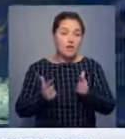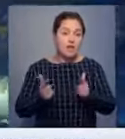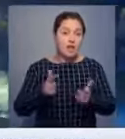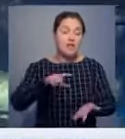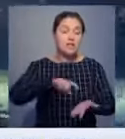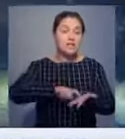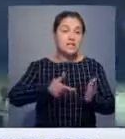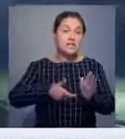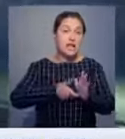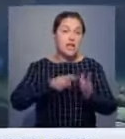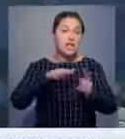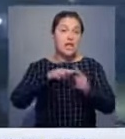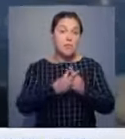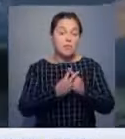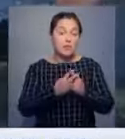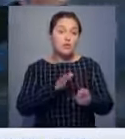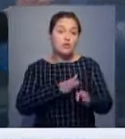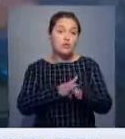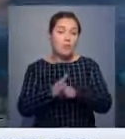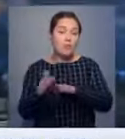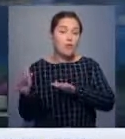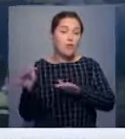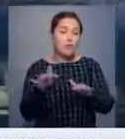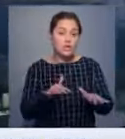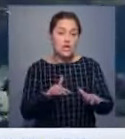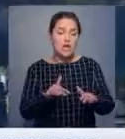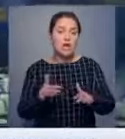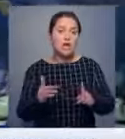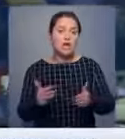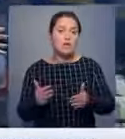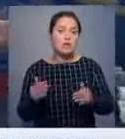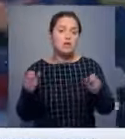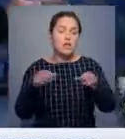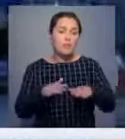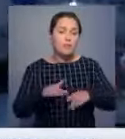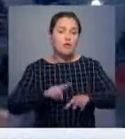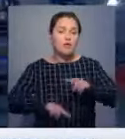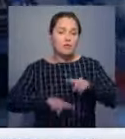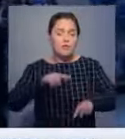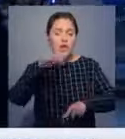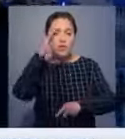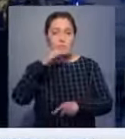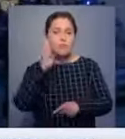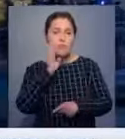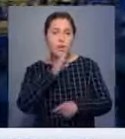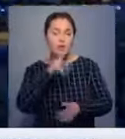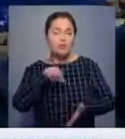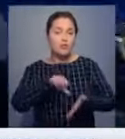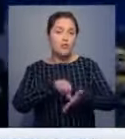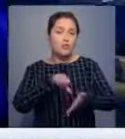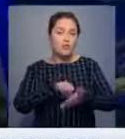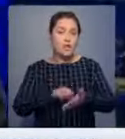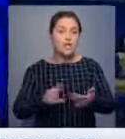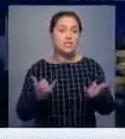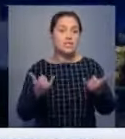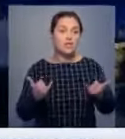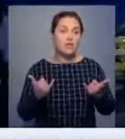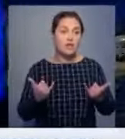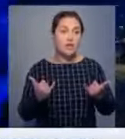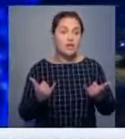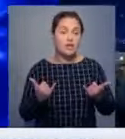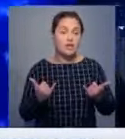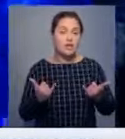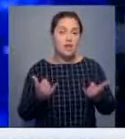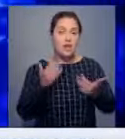уже почти наполовину заполнен, собираются родственники, родители, детей, участвующих сегодня. Ну а